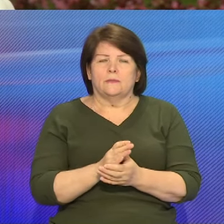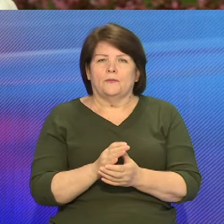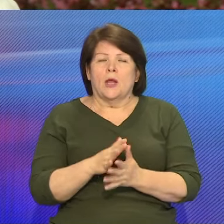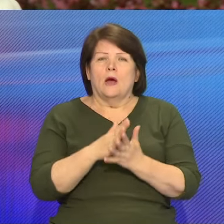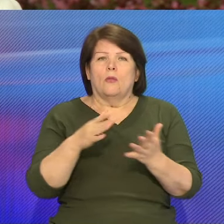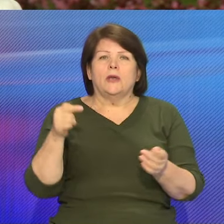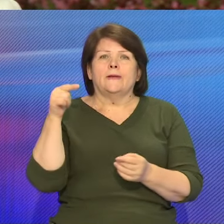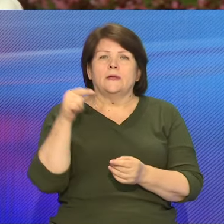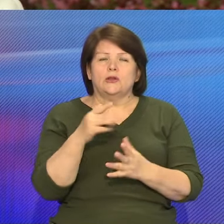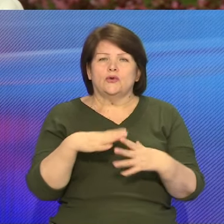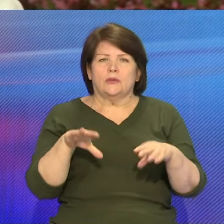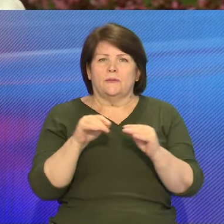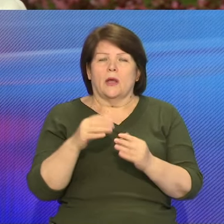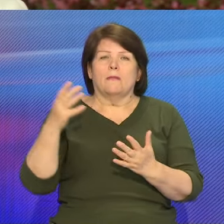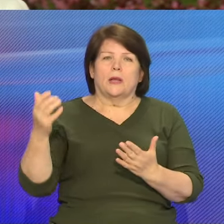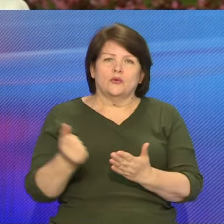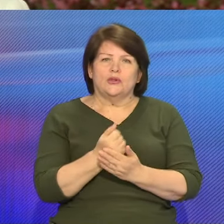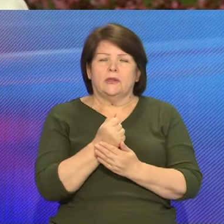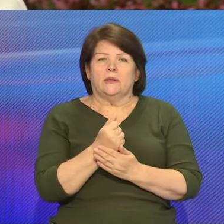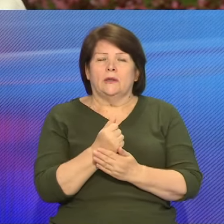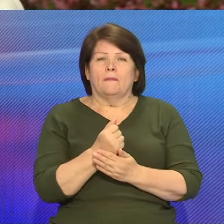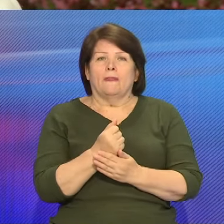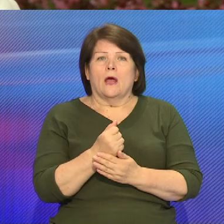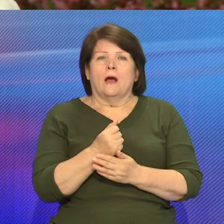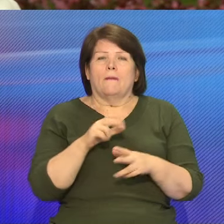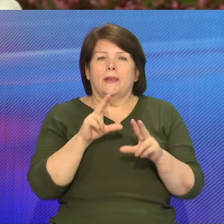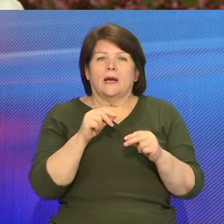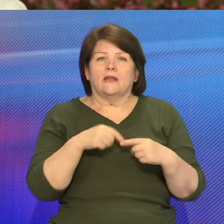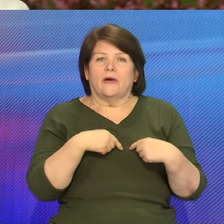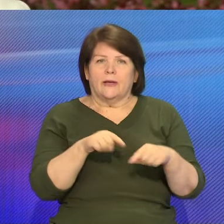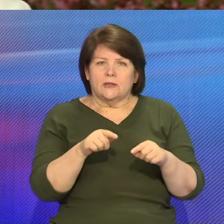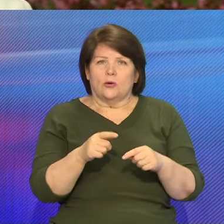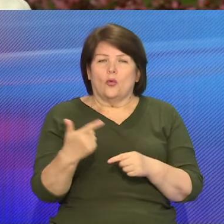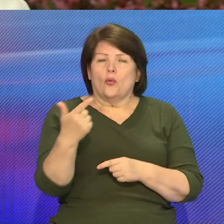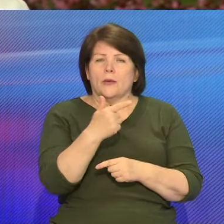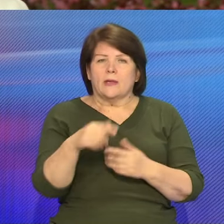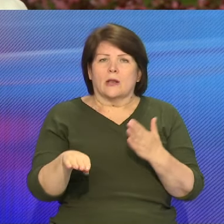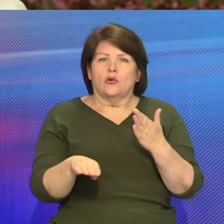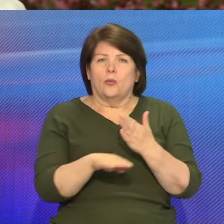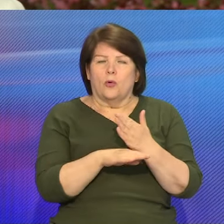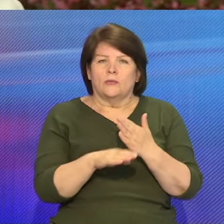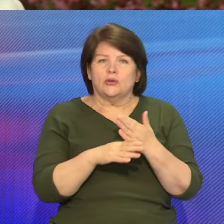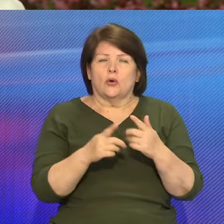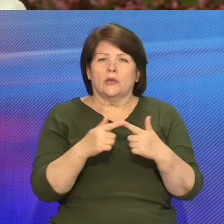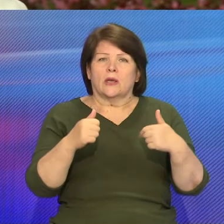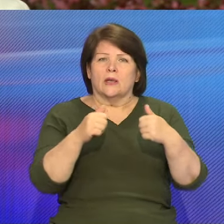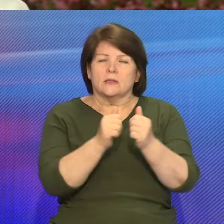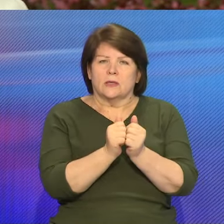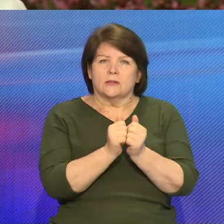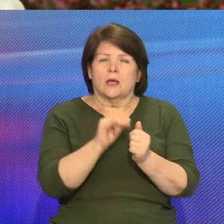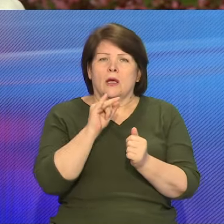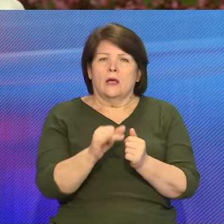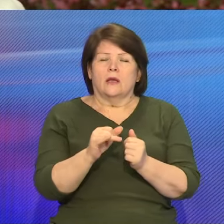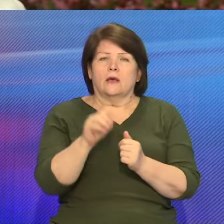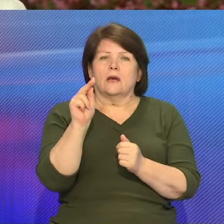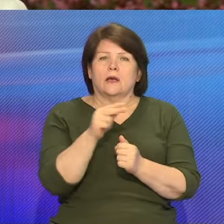Более 1000 семей получили благотворительную гуманитарную помощь от общественных объединений и